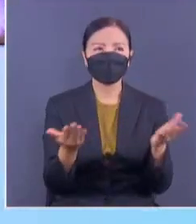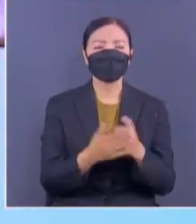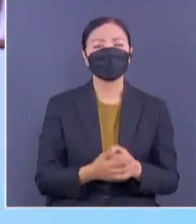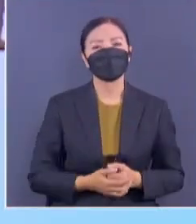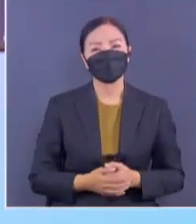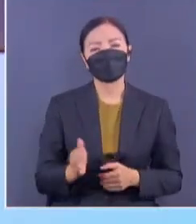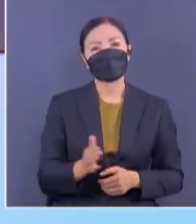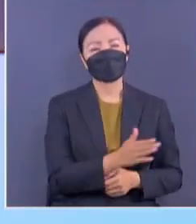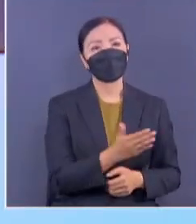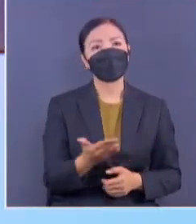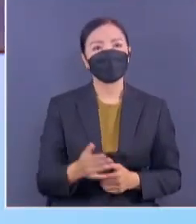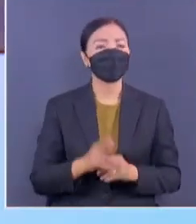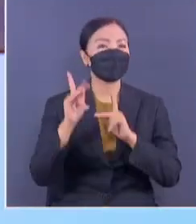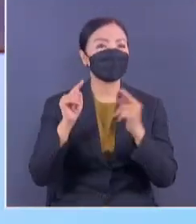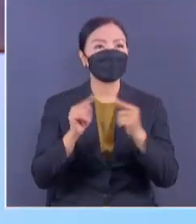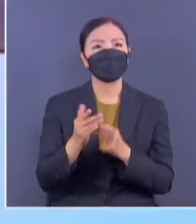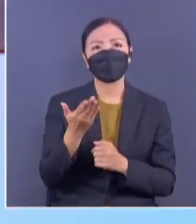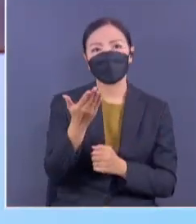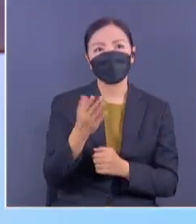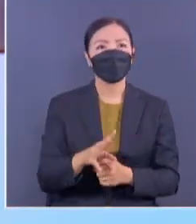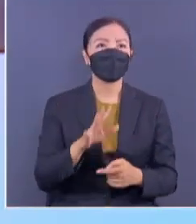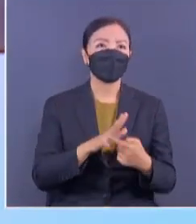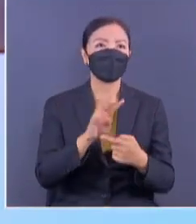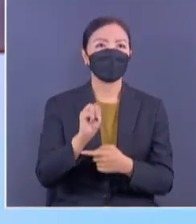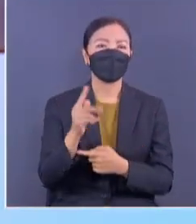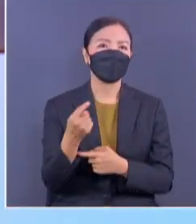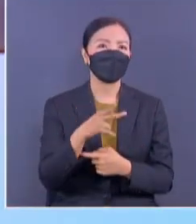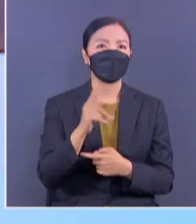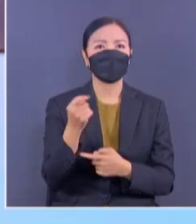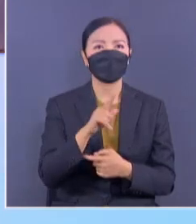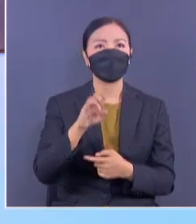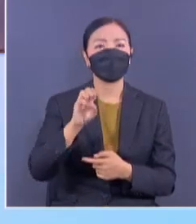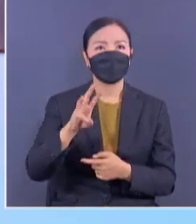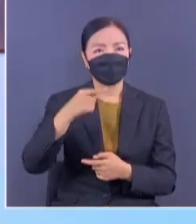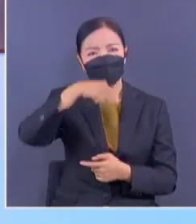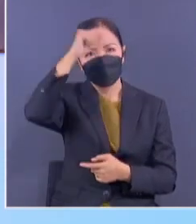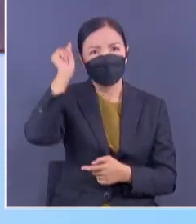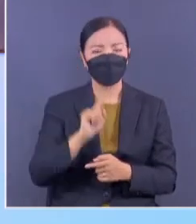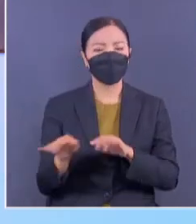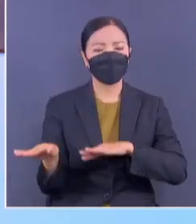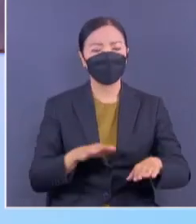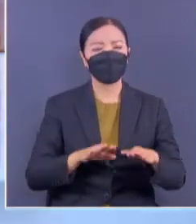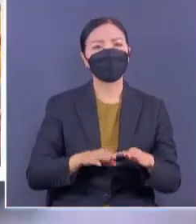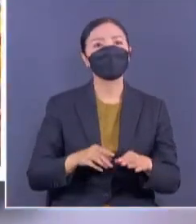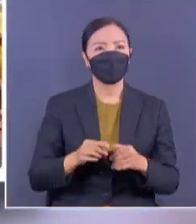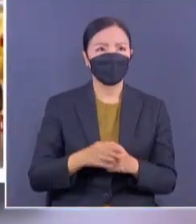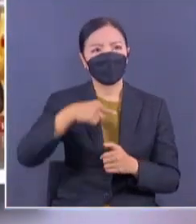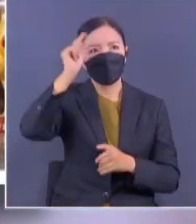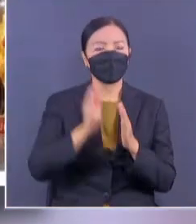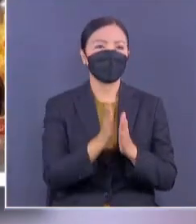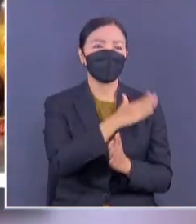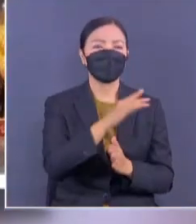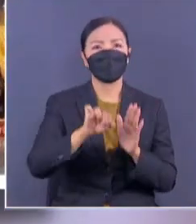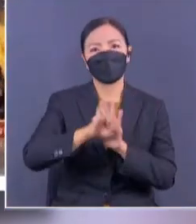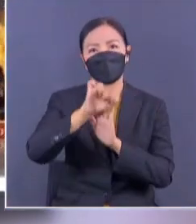คราวนี้นะคะเราต้องขออนุโมทนาบุญกับพี่แมทธิวดีนด้วยค่ะที่ล่าสุดได้เข้าพิธีปลงผมเตรียมบวชที่จังหวัดเชียงใหม่ค่ะ